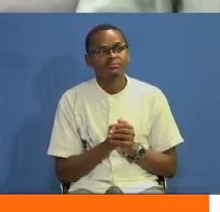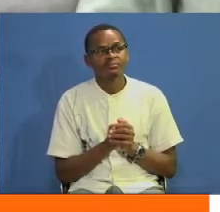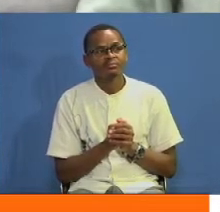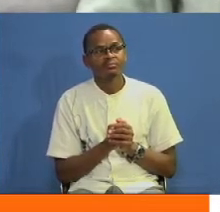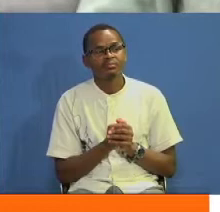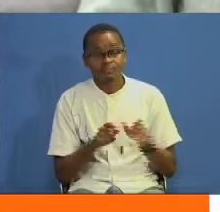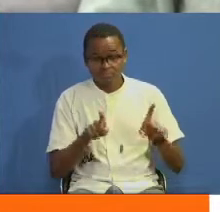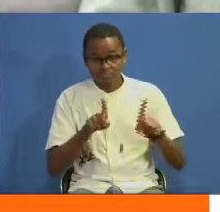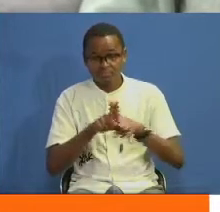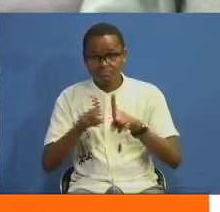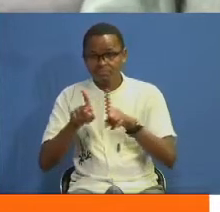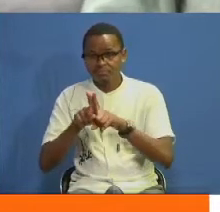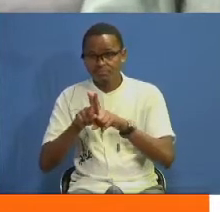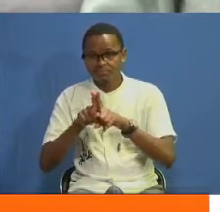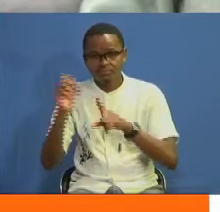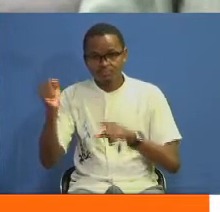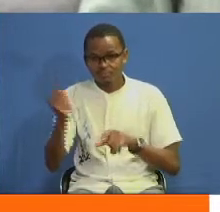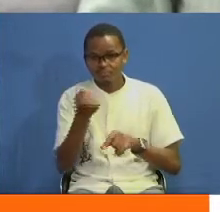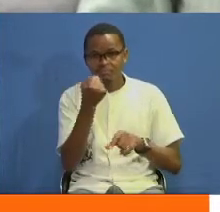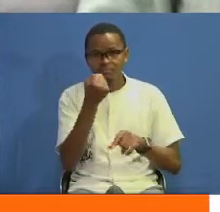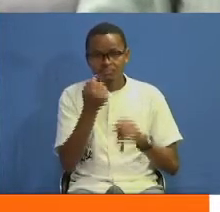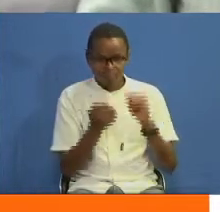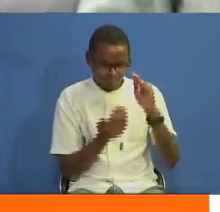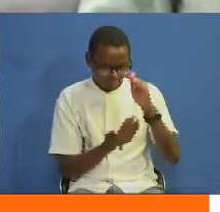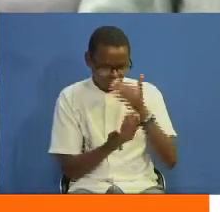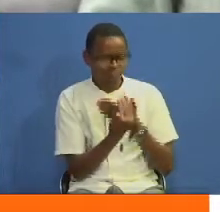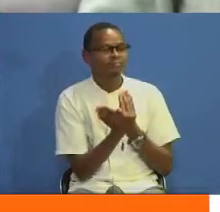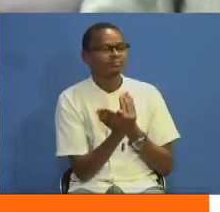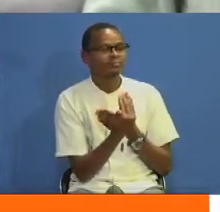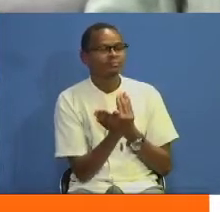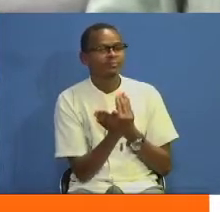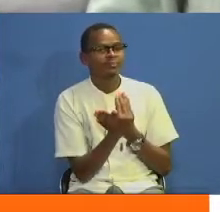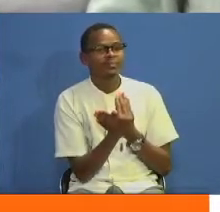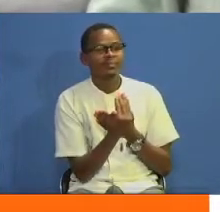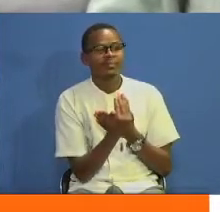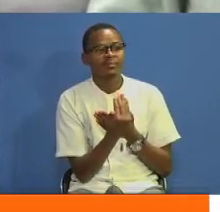Vivyo hivyo, tukaamka asubuhi.